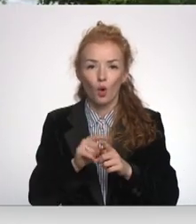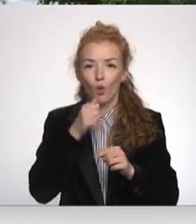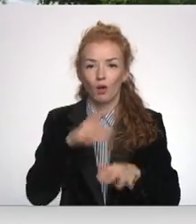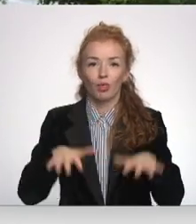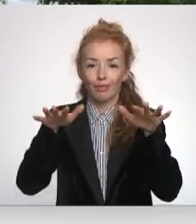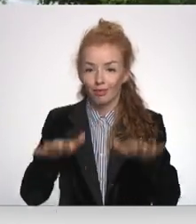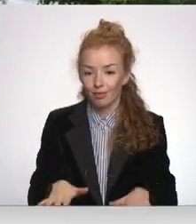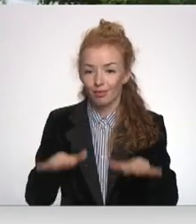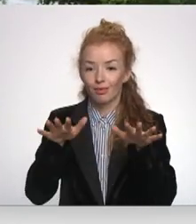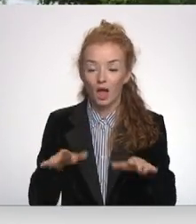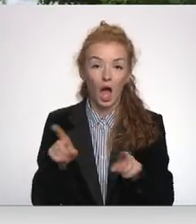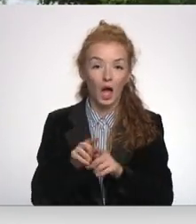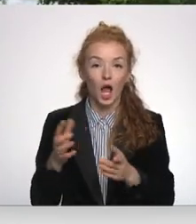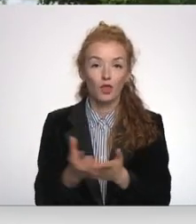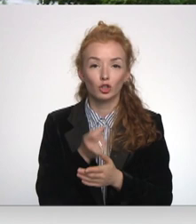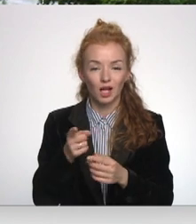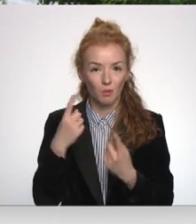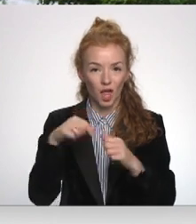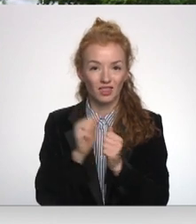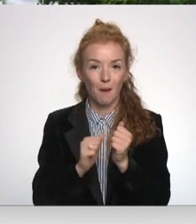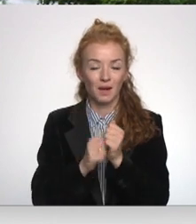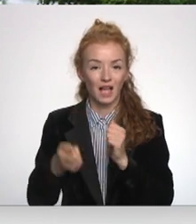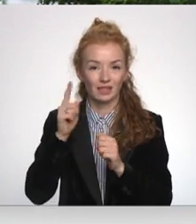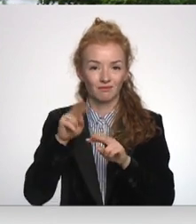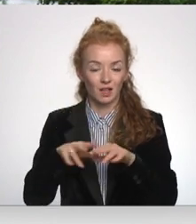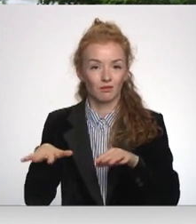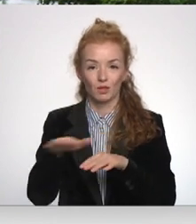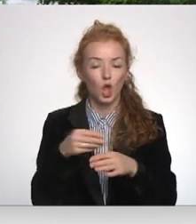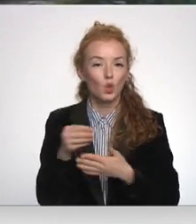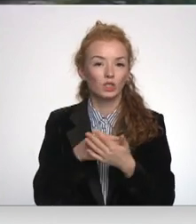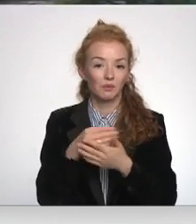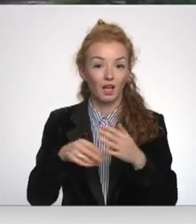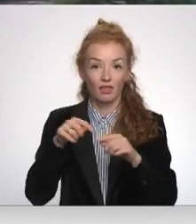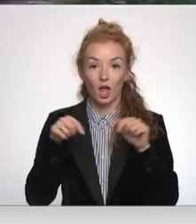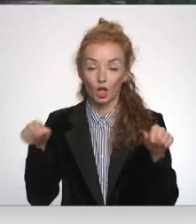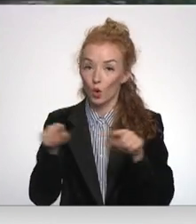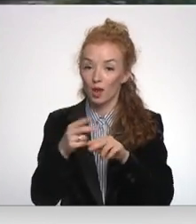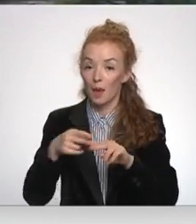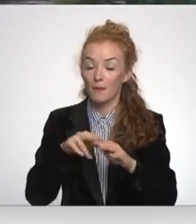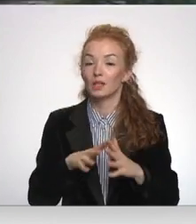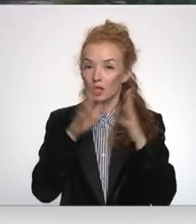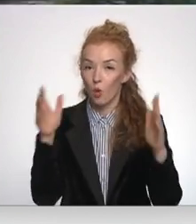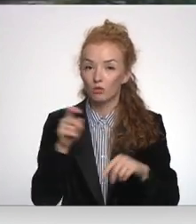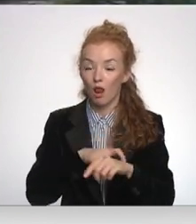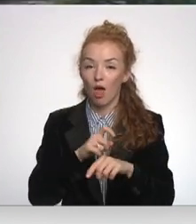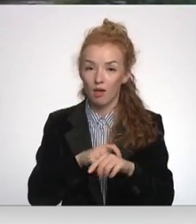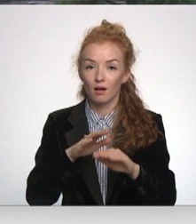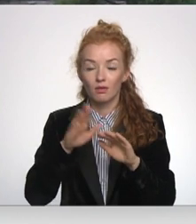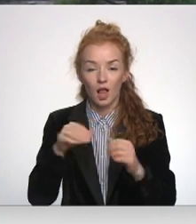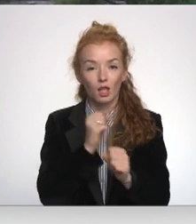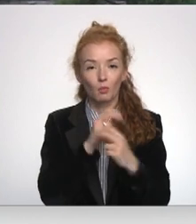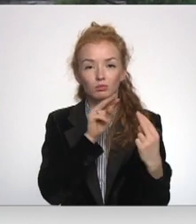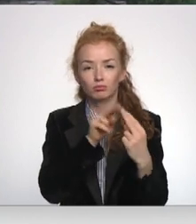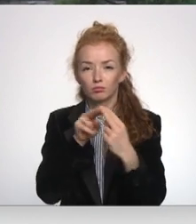līmeni, ar atrašanos dabas lieguma un arheoloģiski nozīmīgā teritorijā, tāpēc daudz laika aizņēma darbu saskaņošana